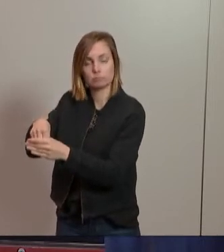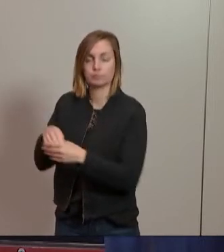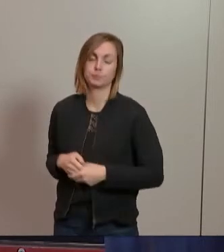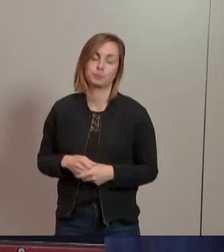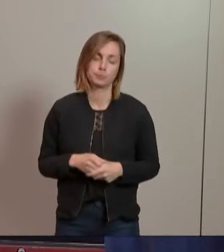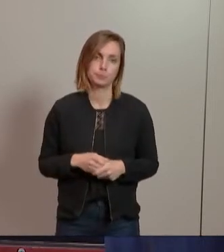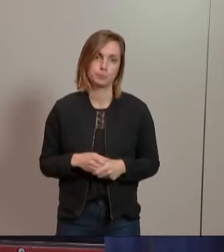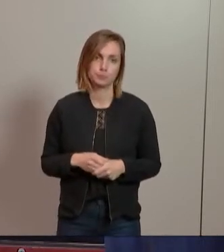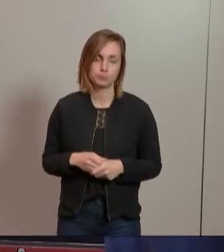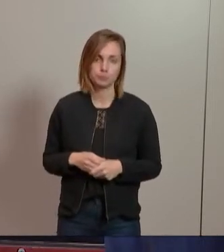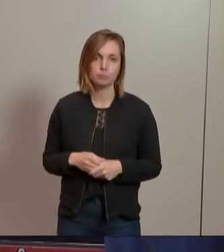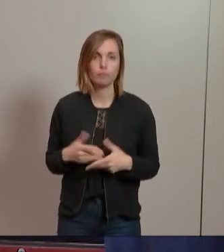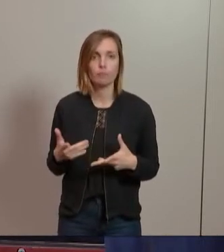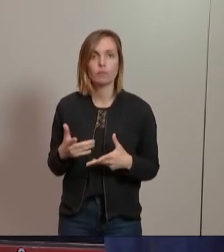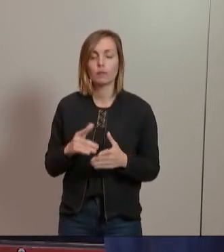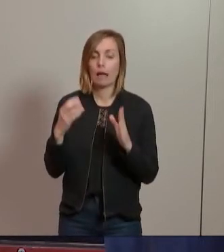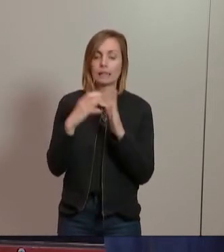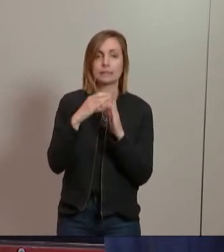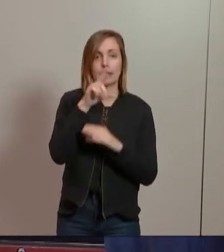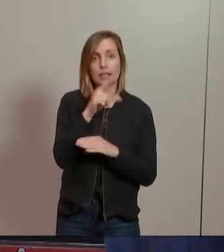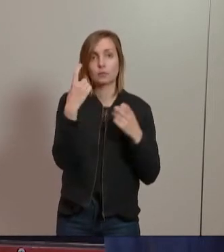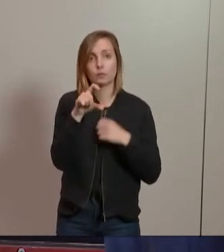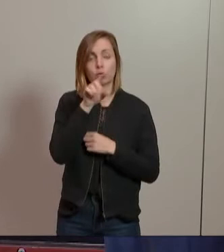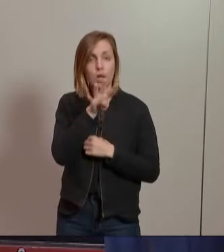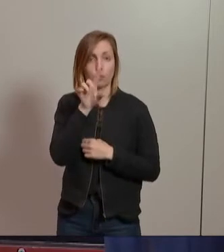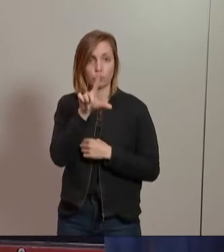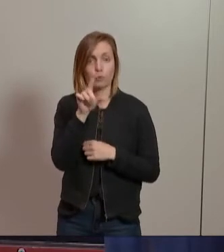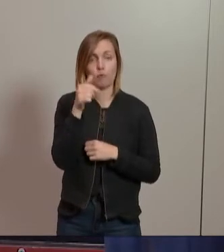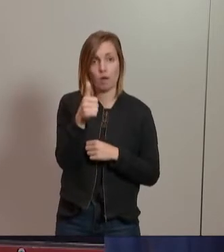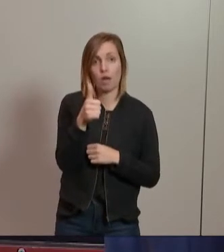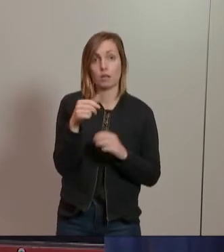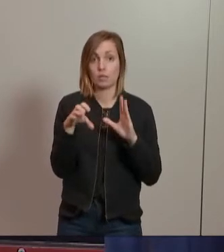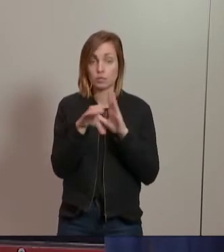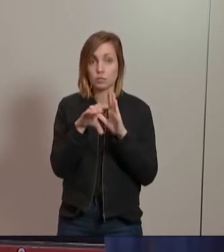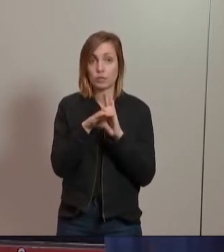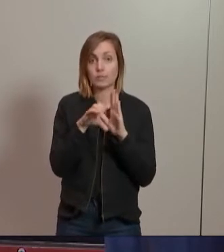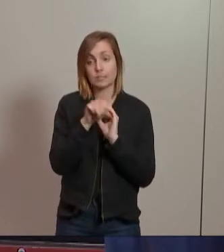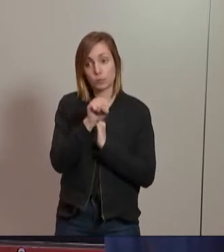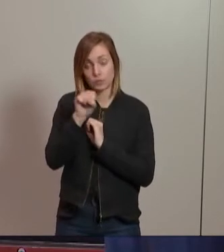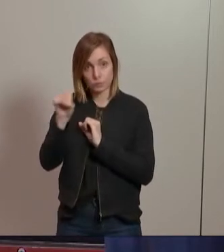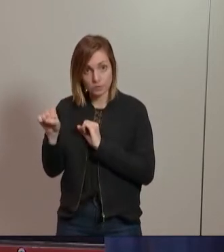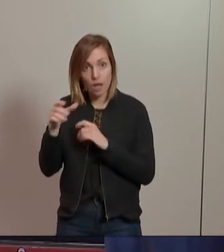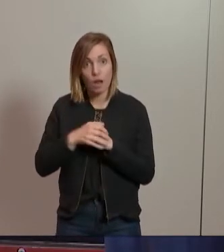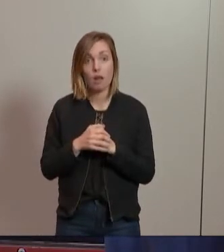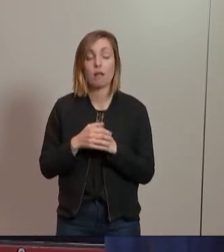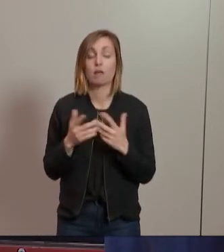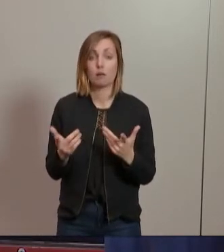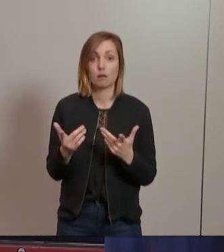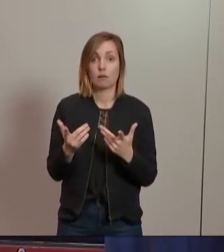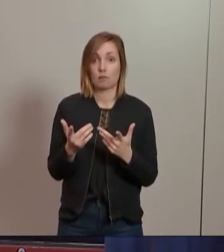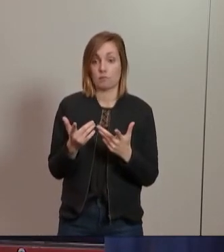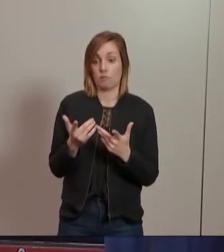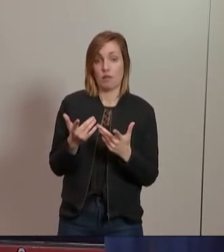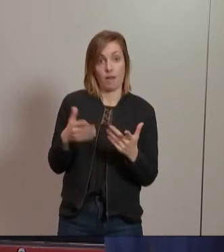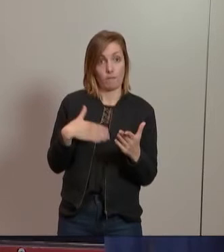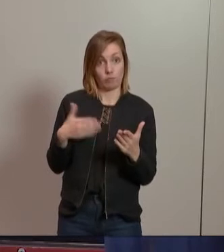privé. Au terme de l'article L242.1 du Code de la Sécurité sociale, il constitue en tant que tel des